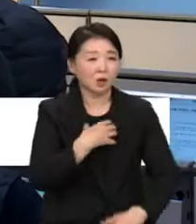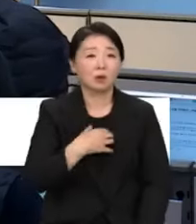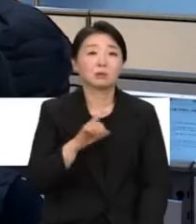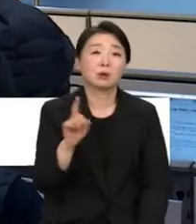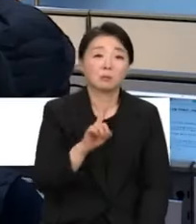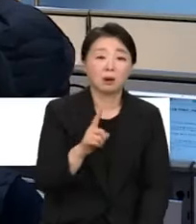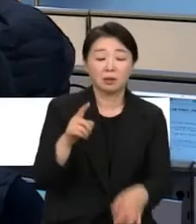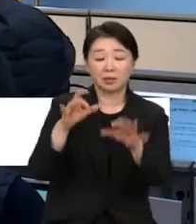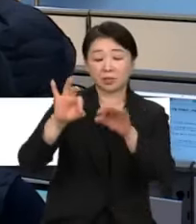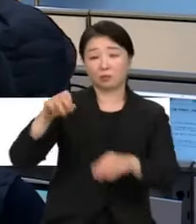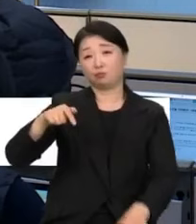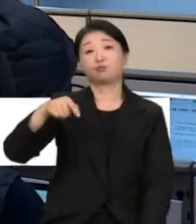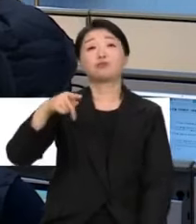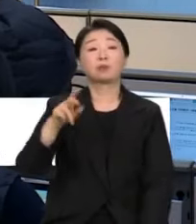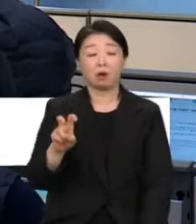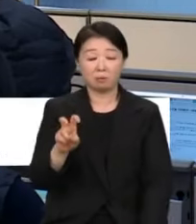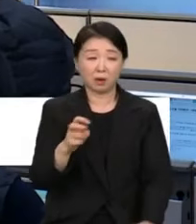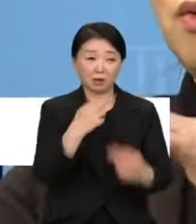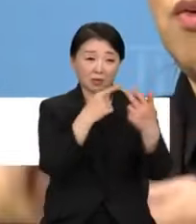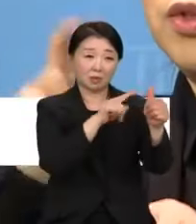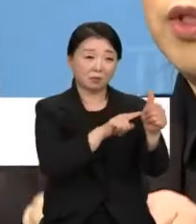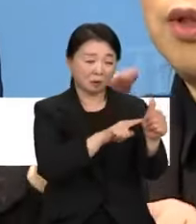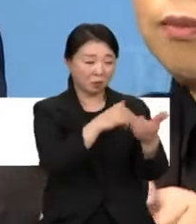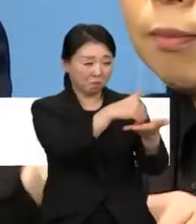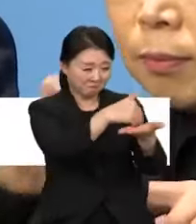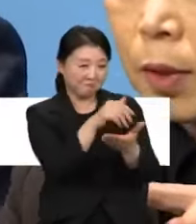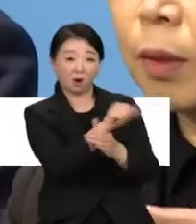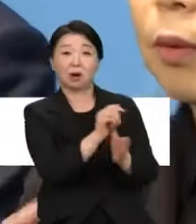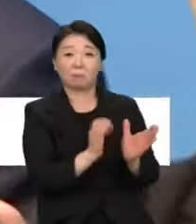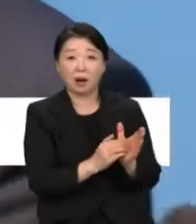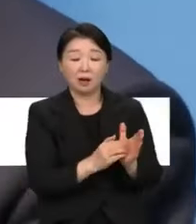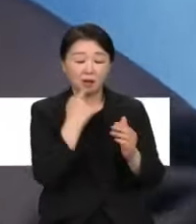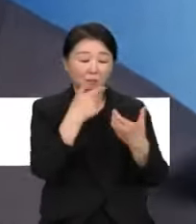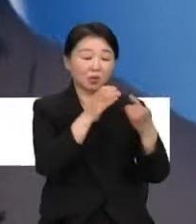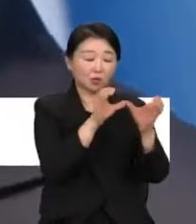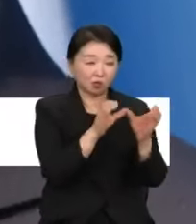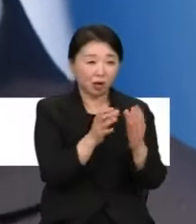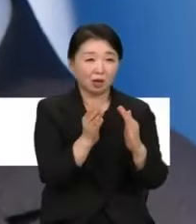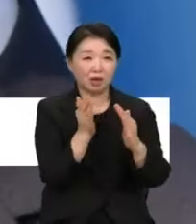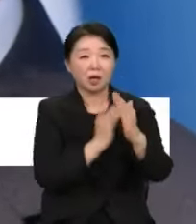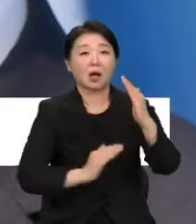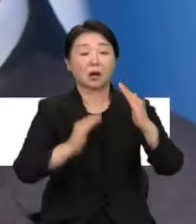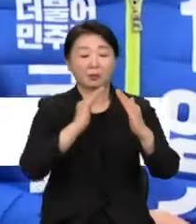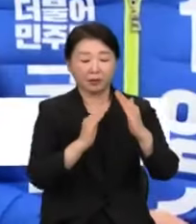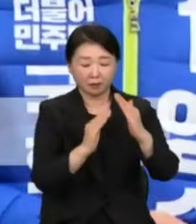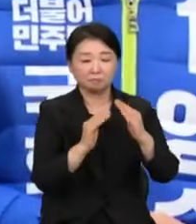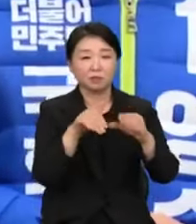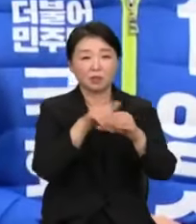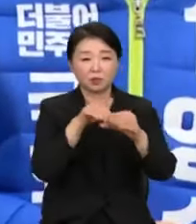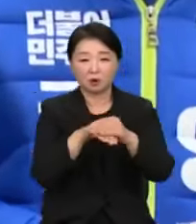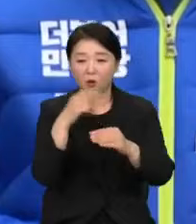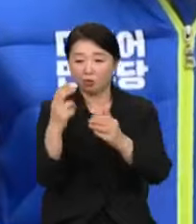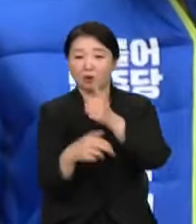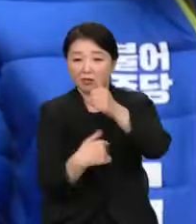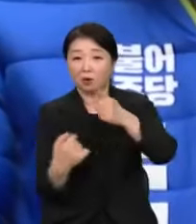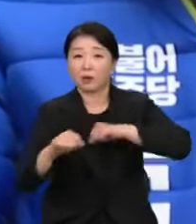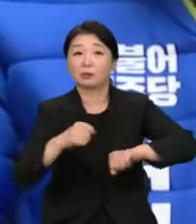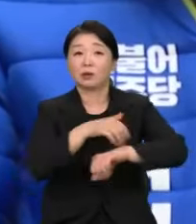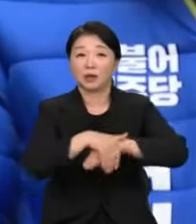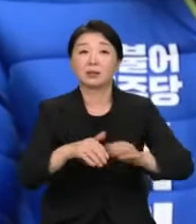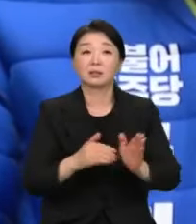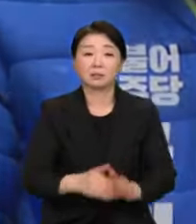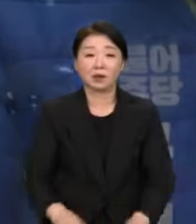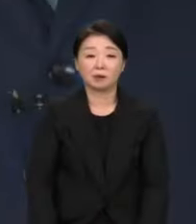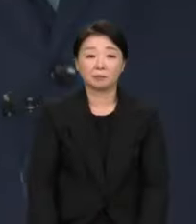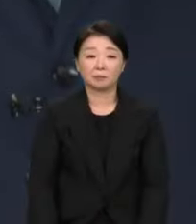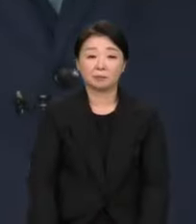전 국무총리는 이재명 대표 요청을 수락해 민주당 공동선대위원장으로 합류하기로 했습니다. 민주당은 이 대표와 김 전